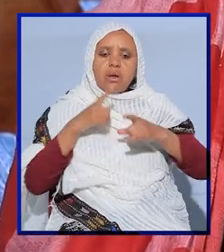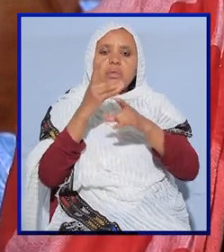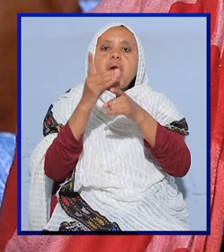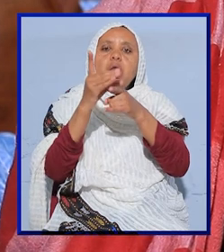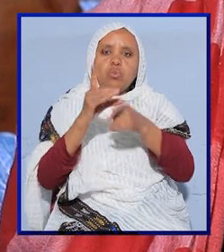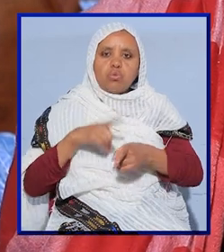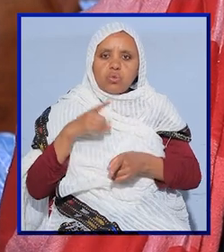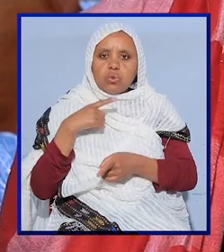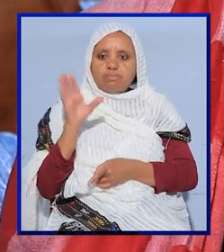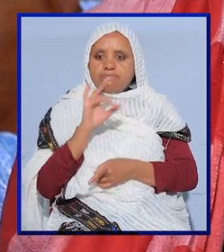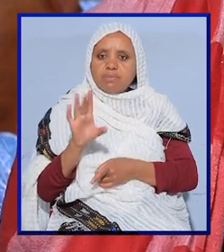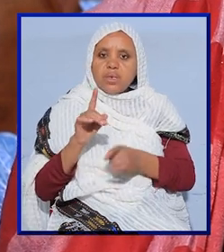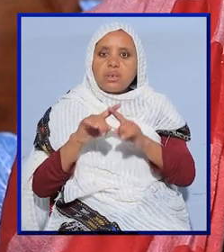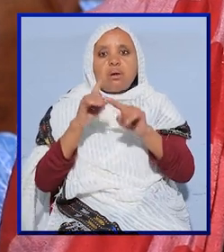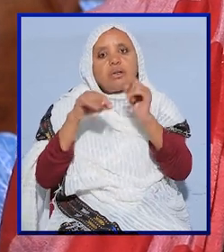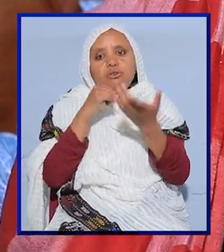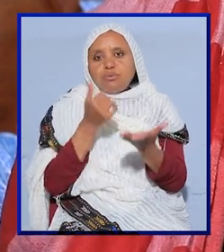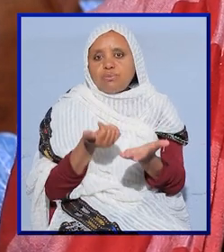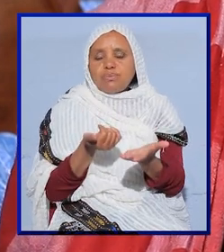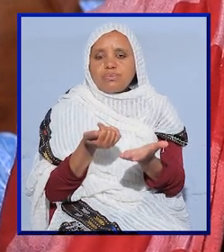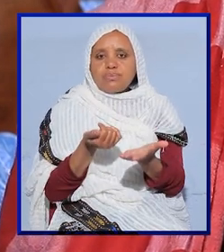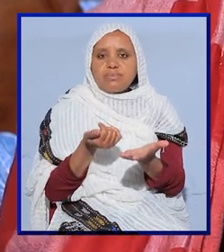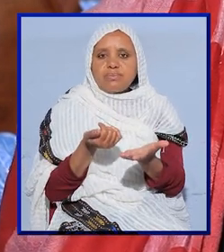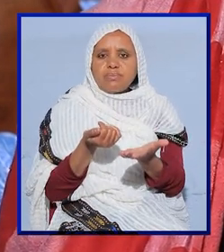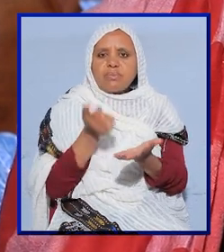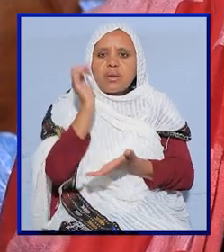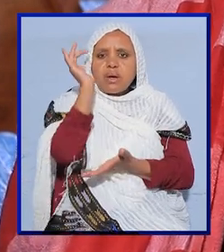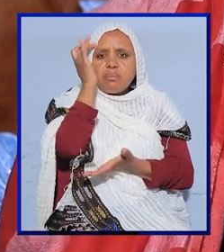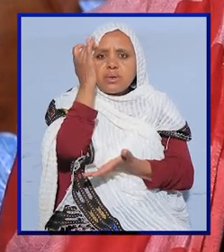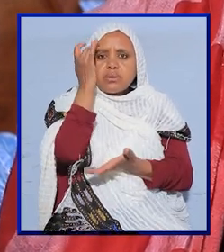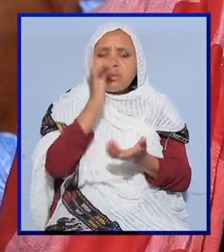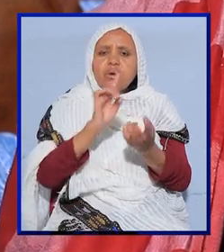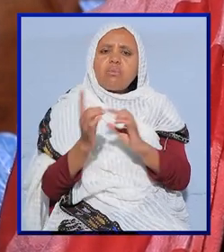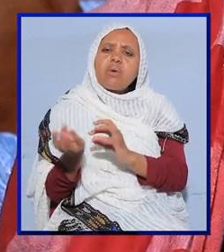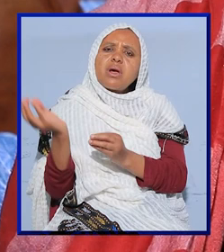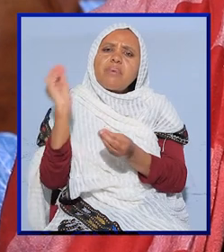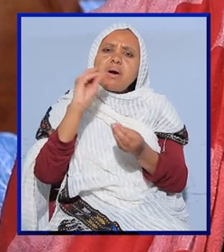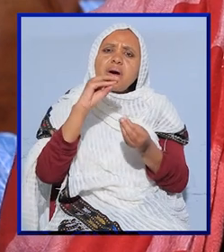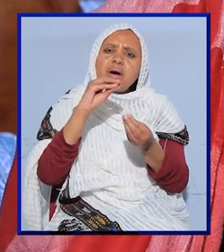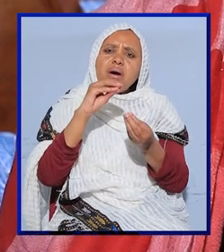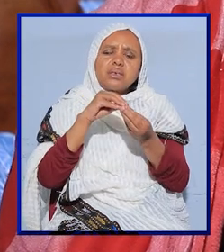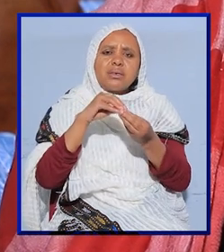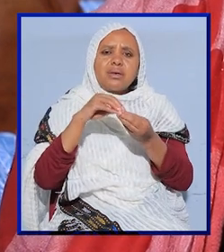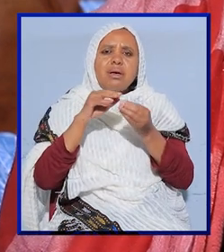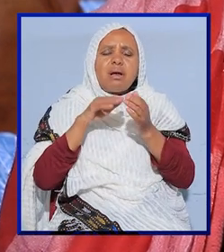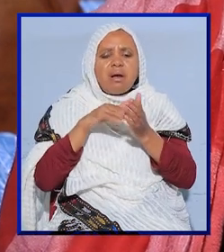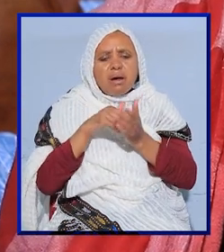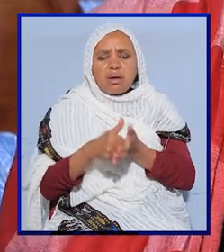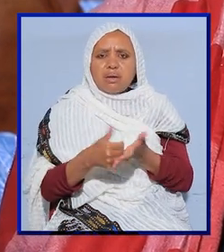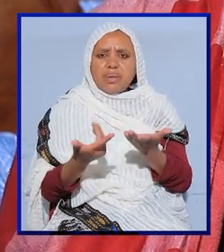ነው የሚኖረው ግን አልቻልኩኝ በሽታው ደግሞ የዋሰ